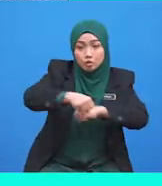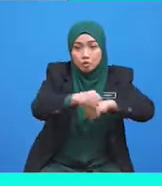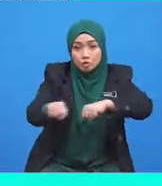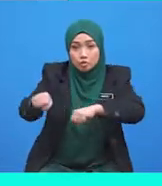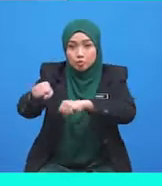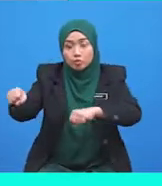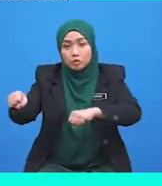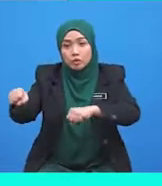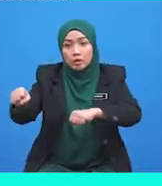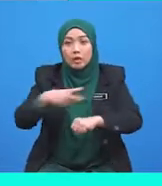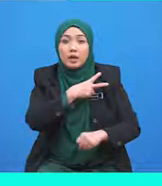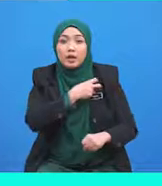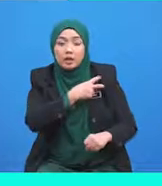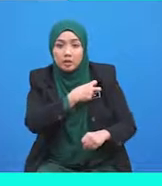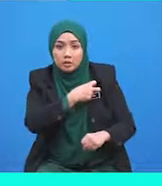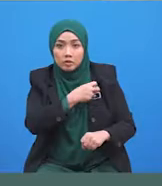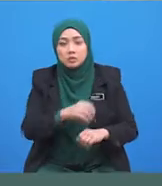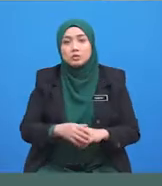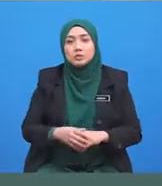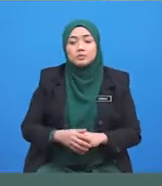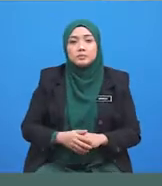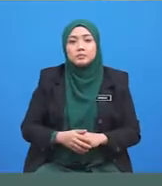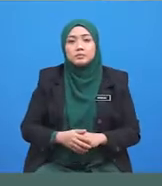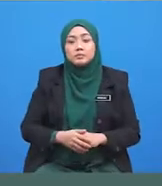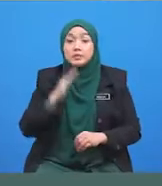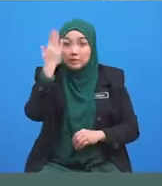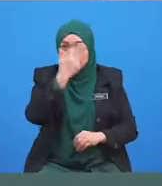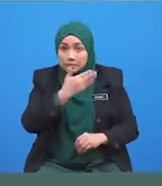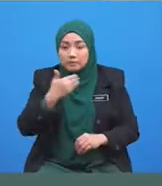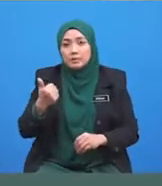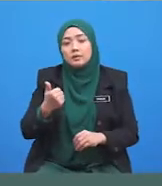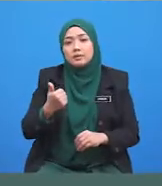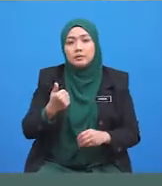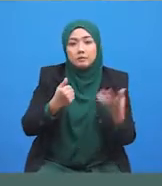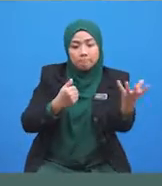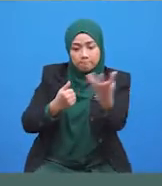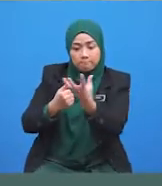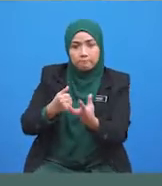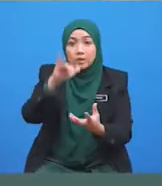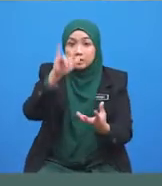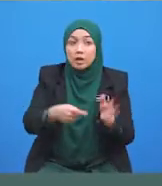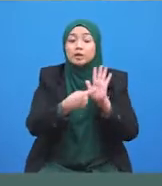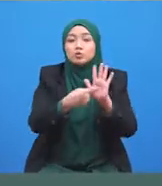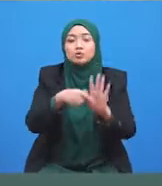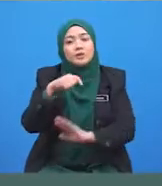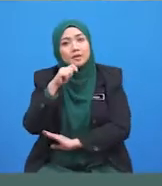di Pulau Jawa, Indonesia. Begitu unik dan cantik pembuatan tembikar-tembikar tersebut. Justru, apa yang boleh